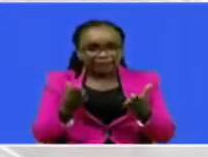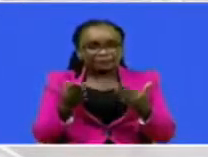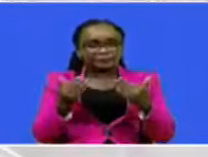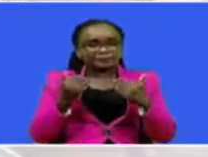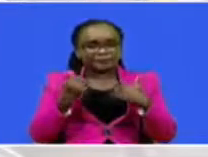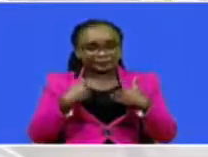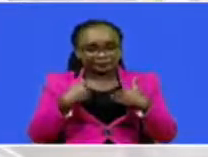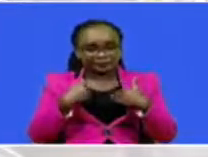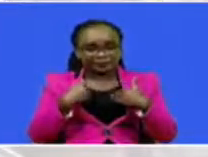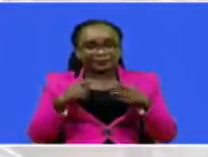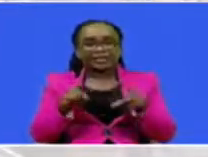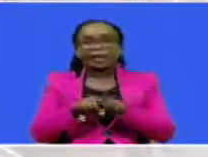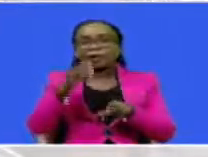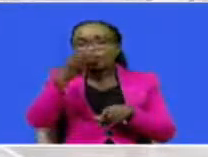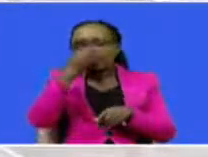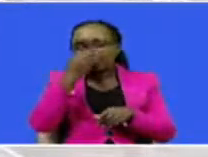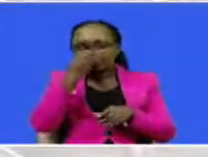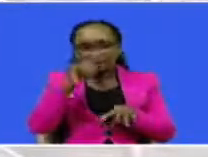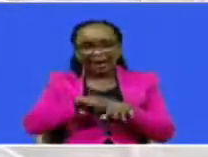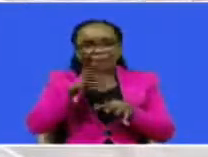Ruto na Rigathi Gachagua.